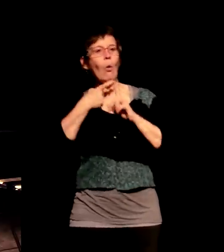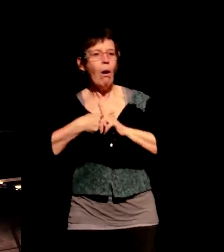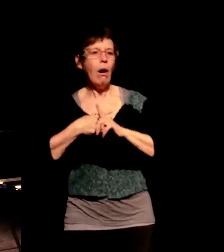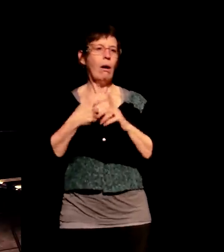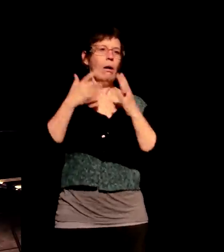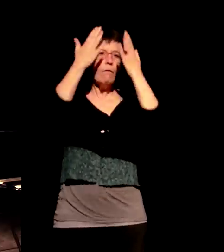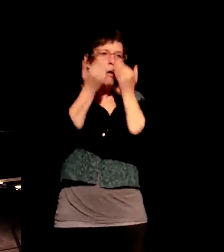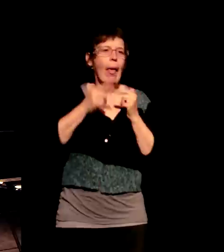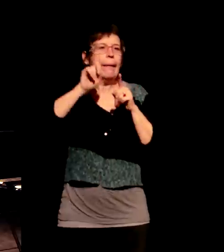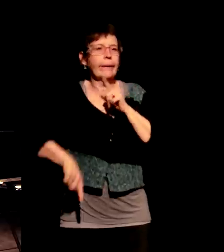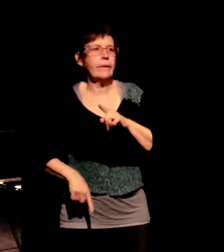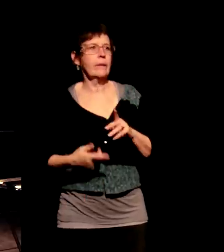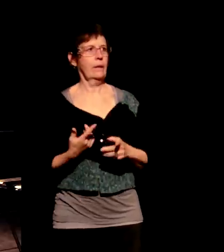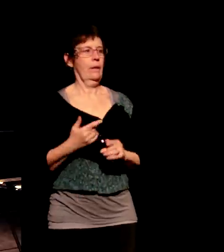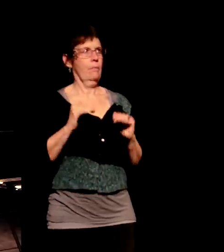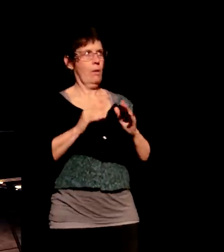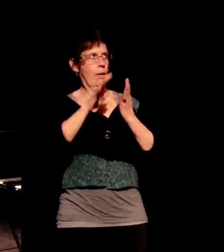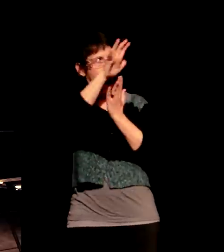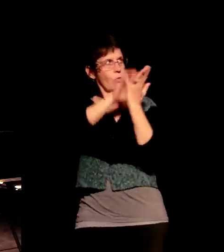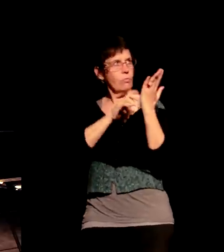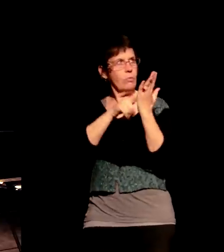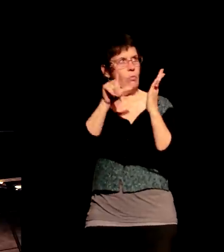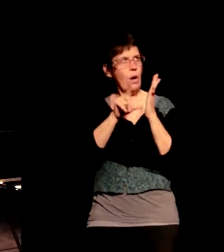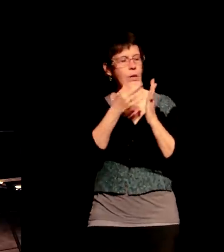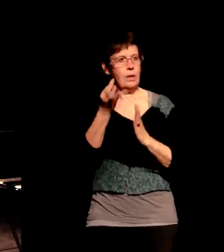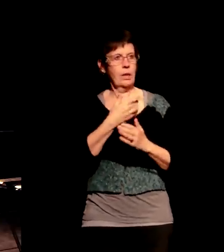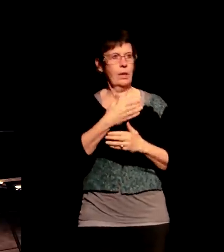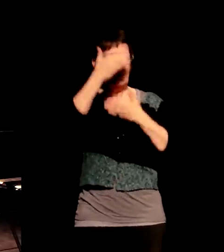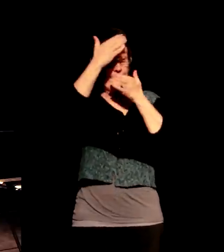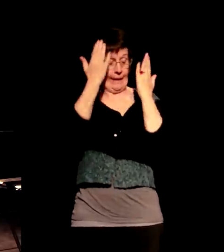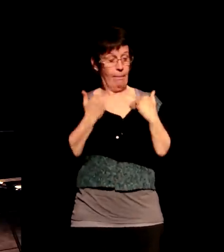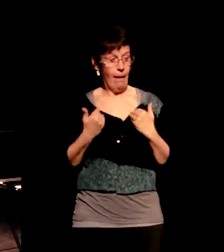sur le voile. Dans le texte, il y a marqué « sont interdits la kippa, le voile et les croix de taille démesurée ».